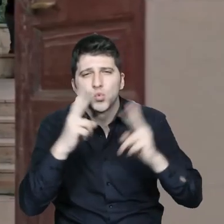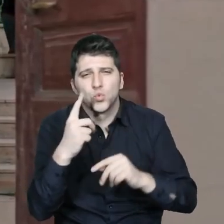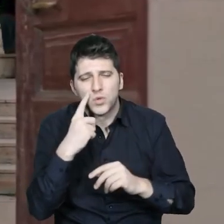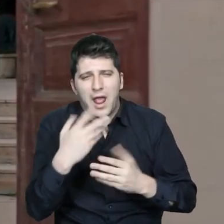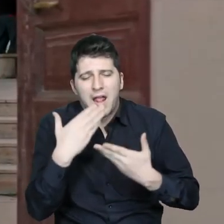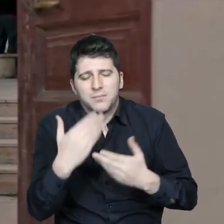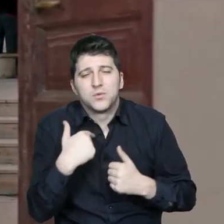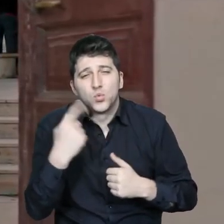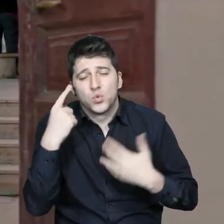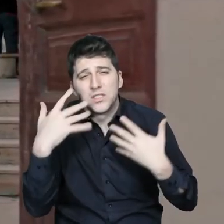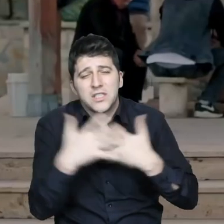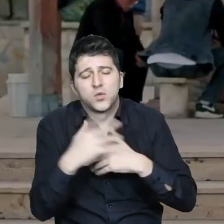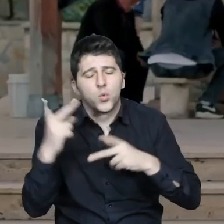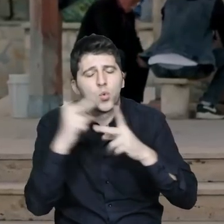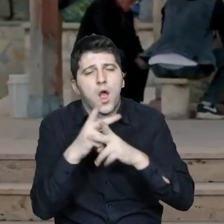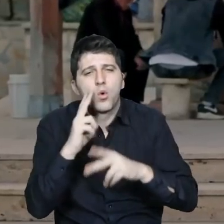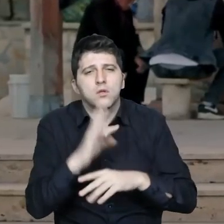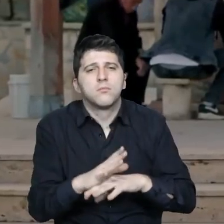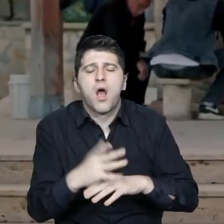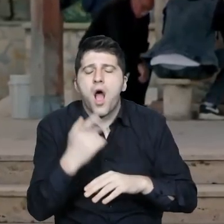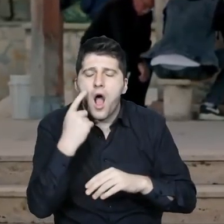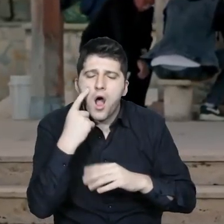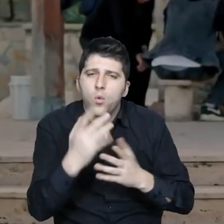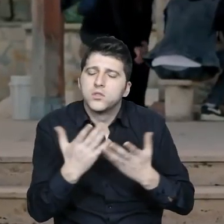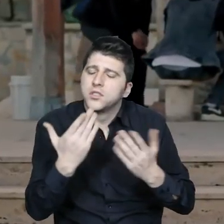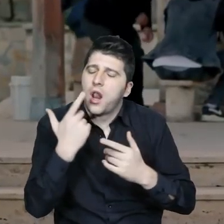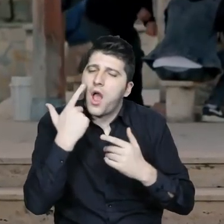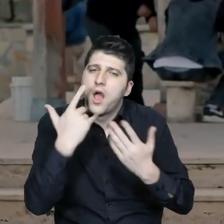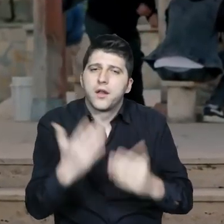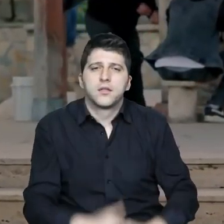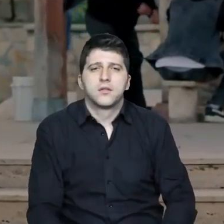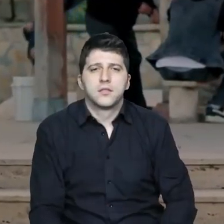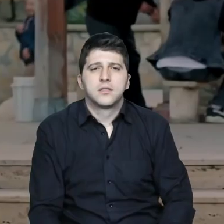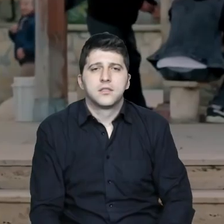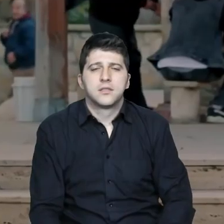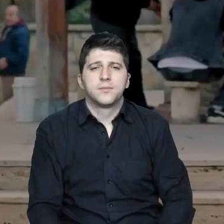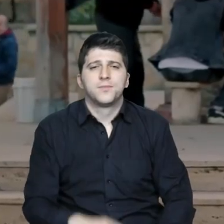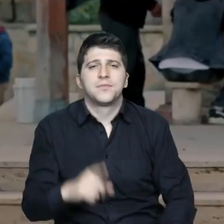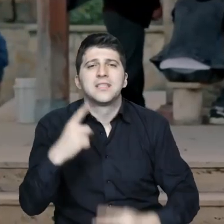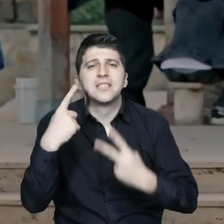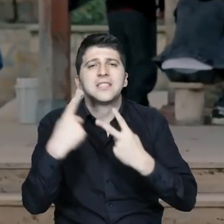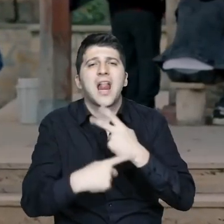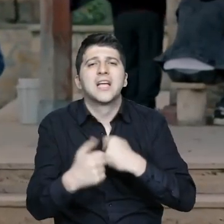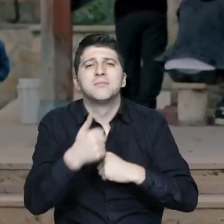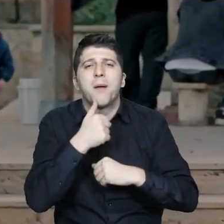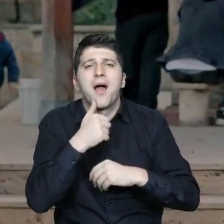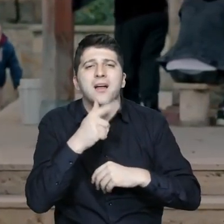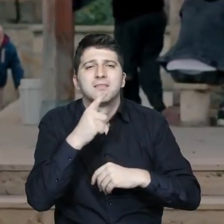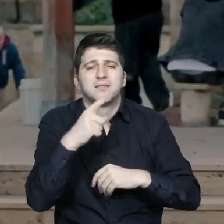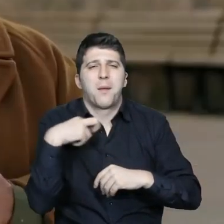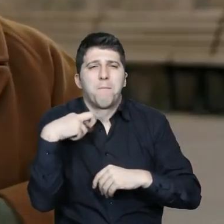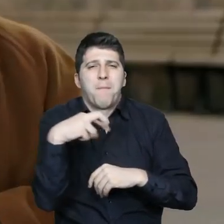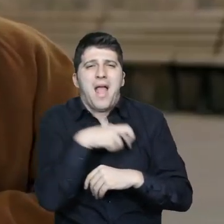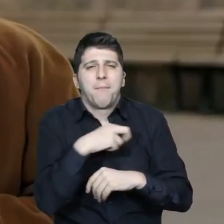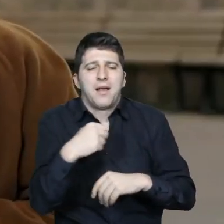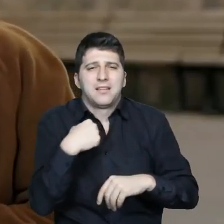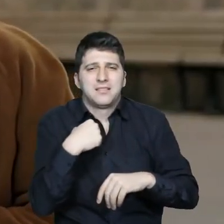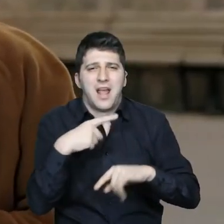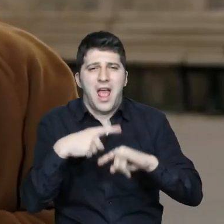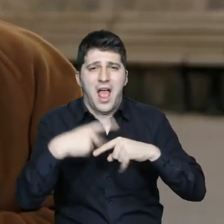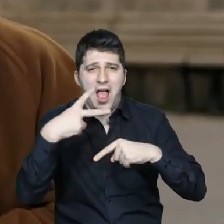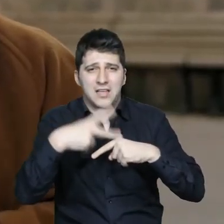gördüm. Hayrolsun Santray. Hayrolsun inşallah hocam. Yalaz Baba Hazretleri rüyama teşrif buyurdular.